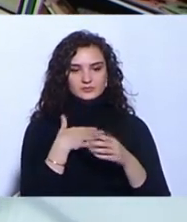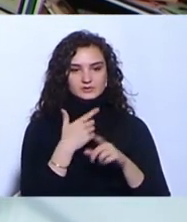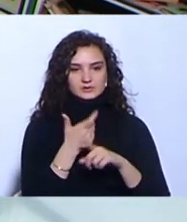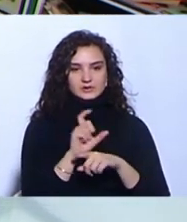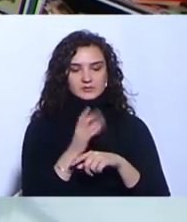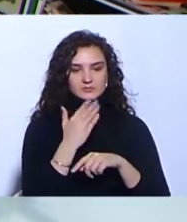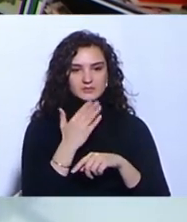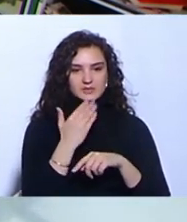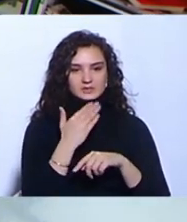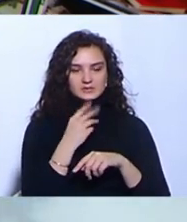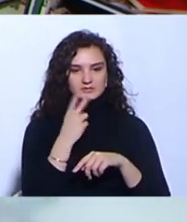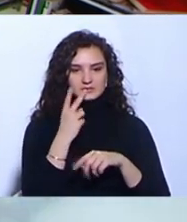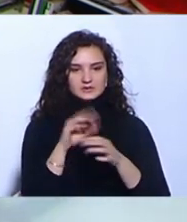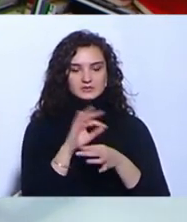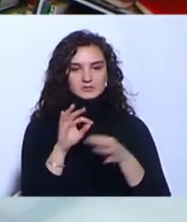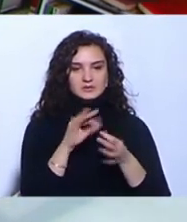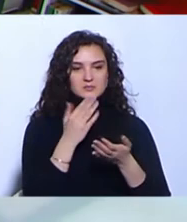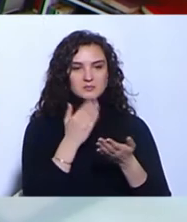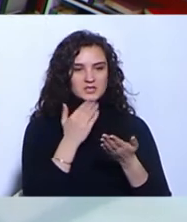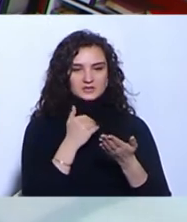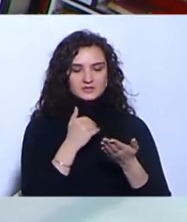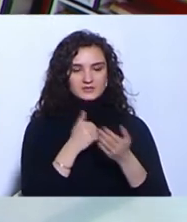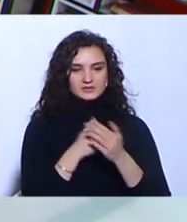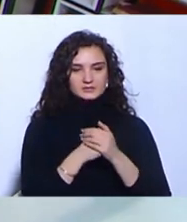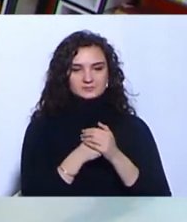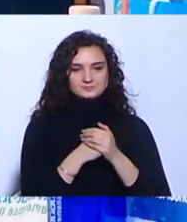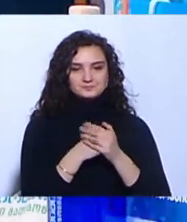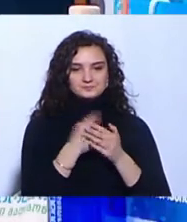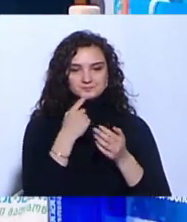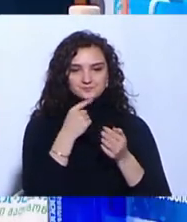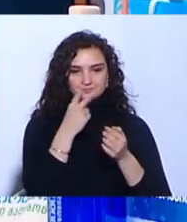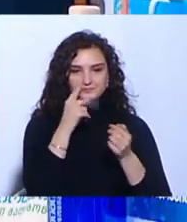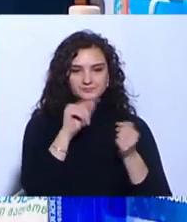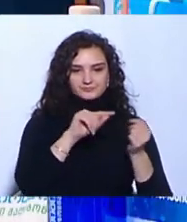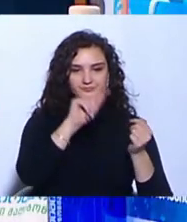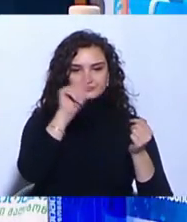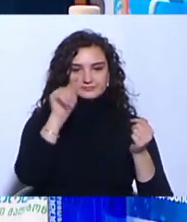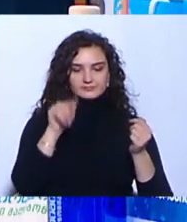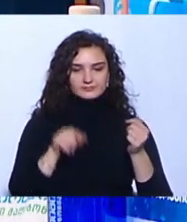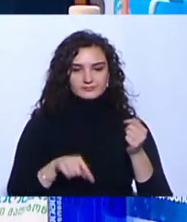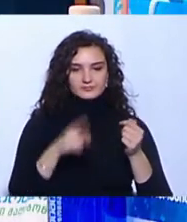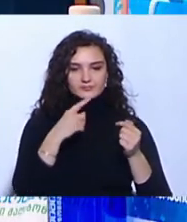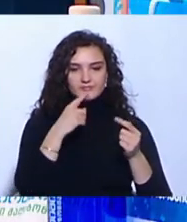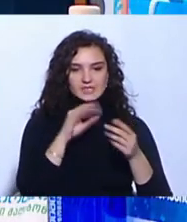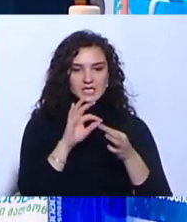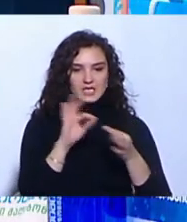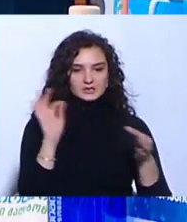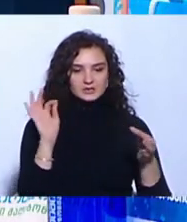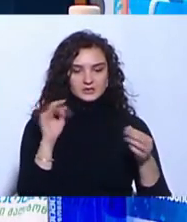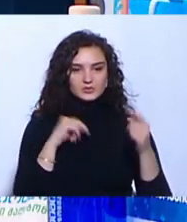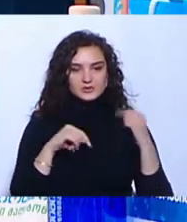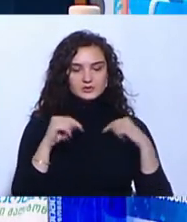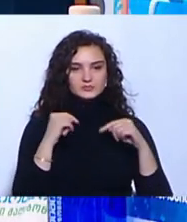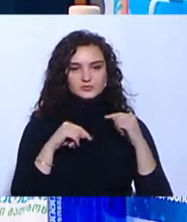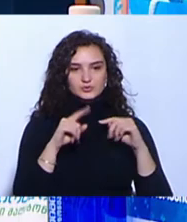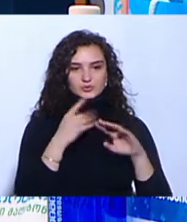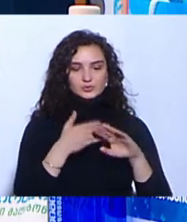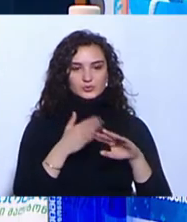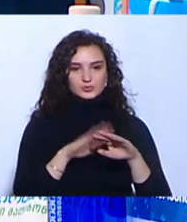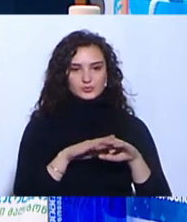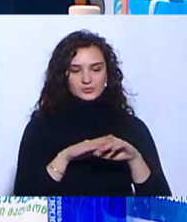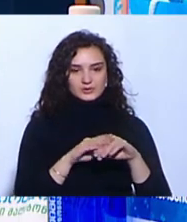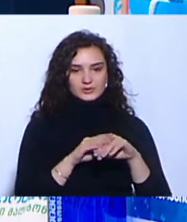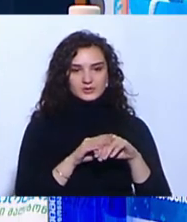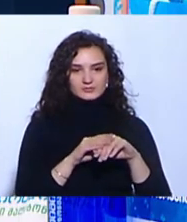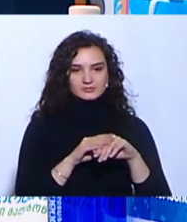ძალიან მარტივ სქემაში, ზედმეტად მარტივ სქემაში, წითლად ნაჩვენებია არტერიები. ორგანიზმში გაცილებით რთულად არის